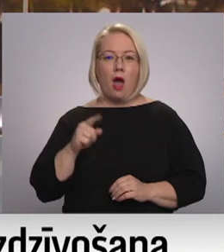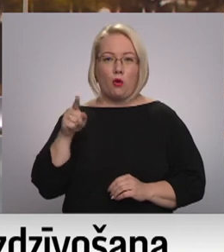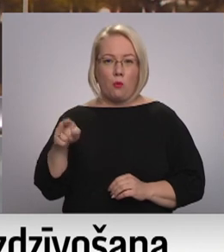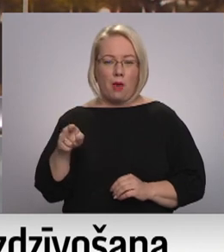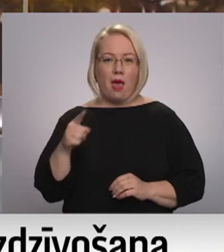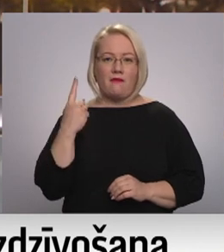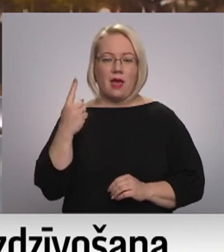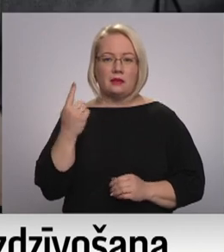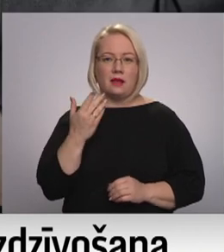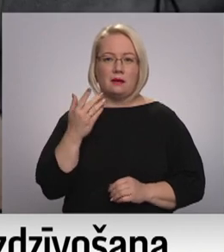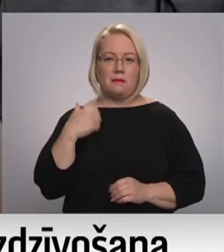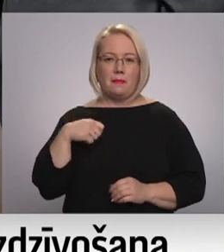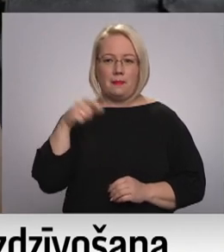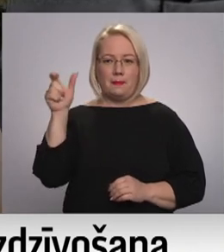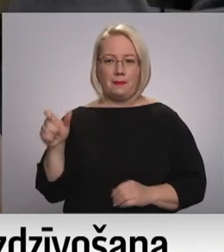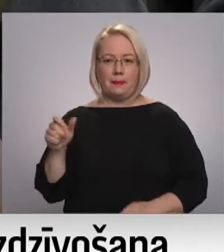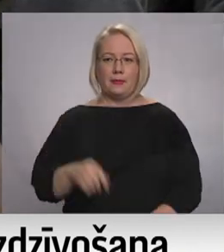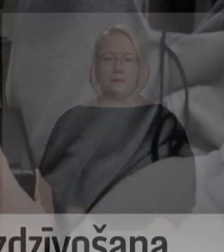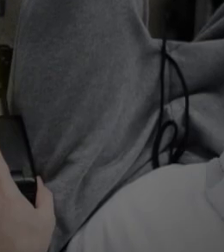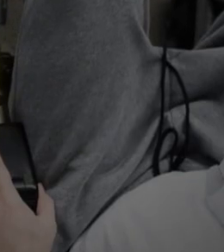Tīna Sidoroviča.